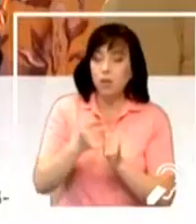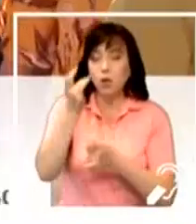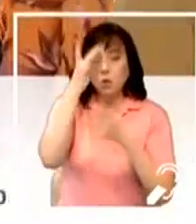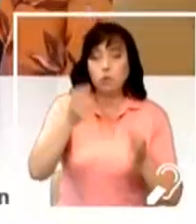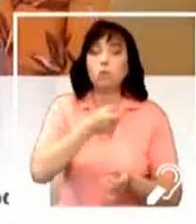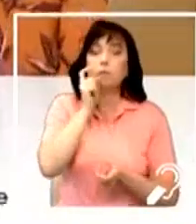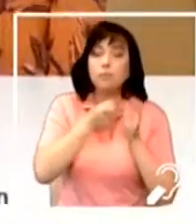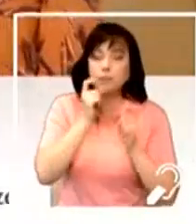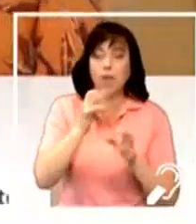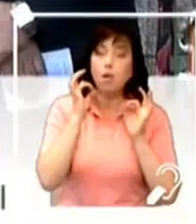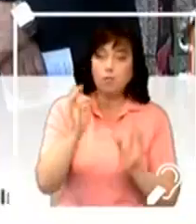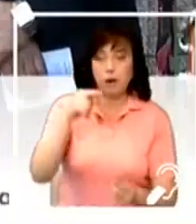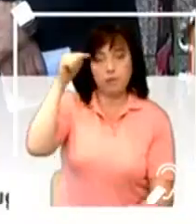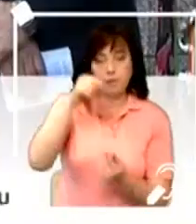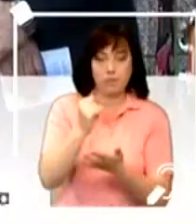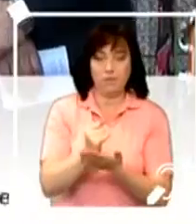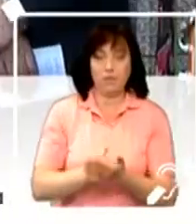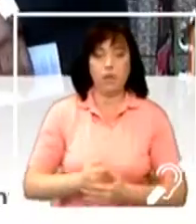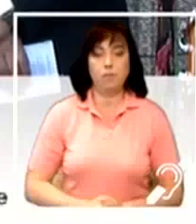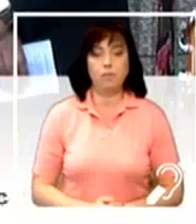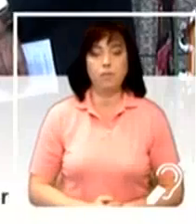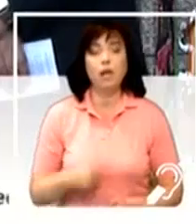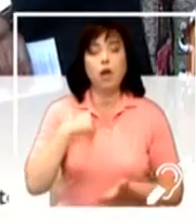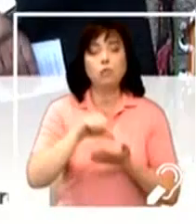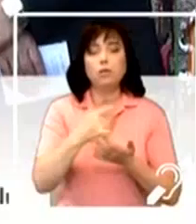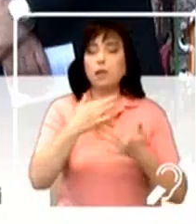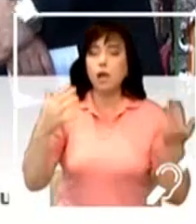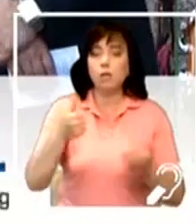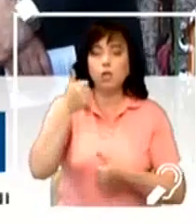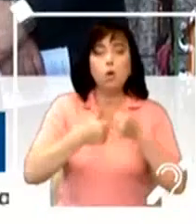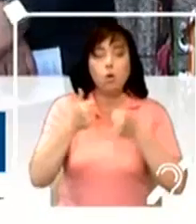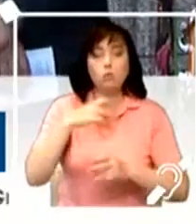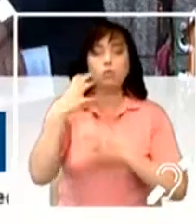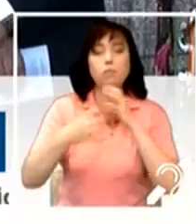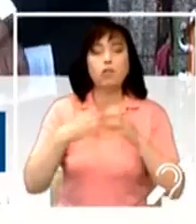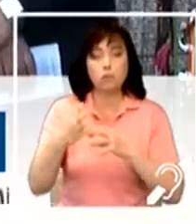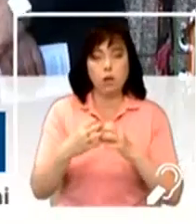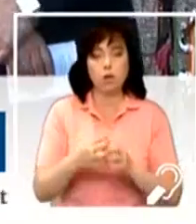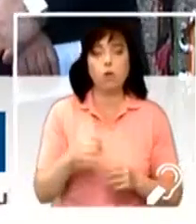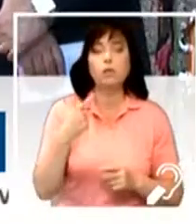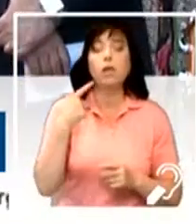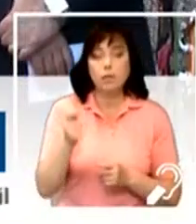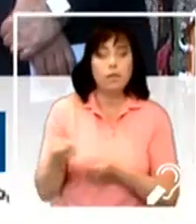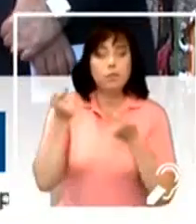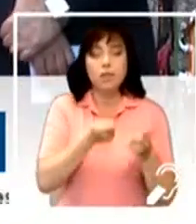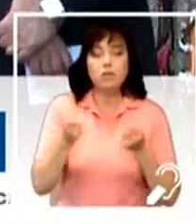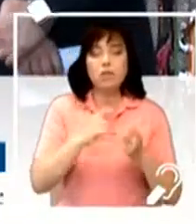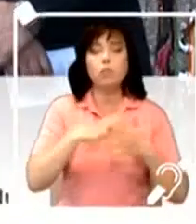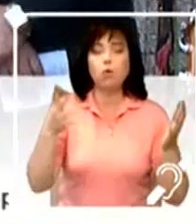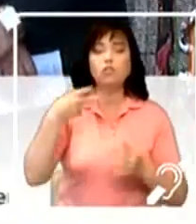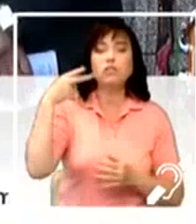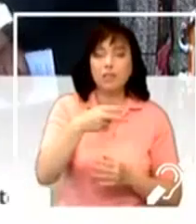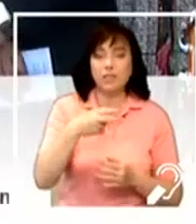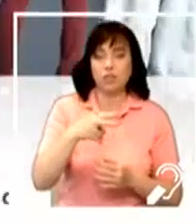cultura consumului responsabil. Au participat la numeroase concursuri internaționale, de unde au adus peste 2000